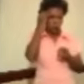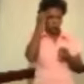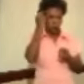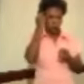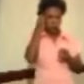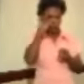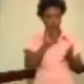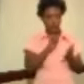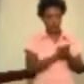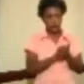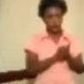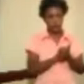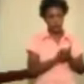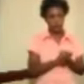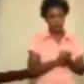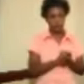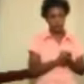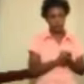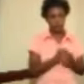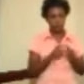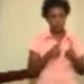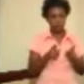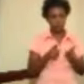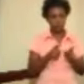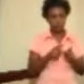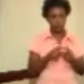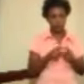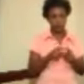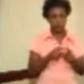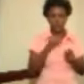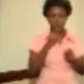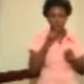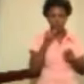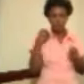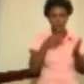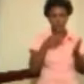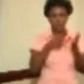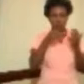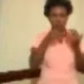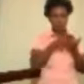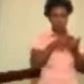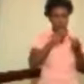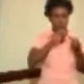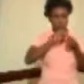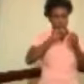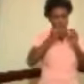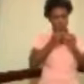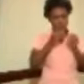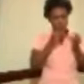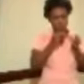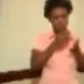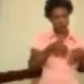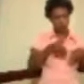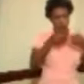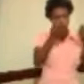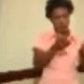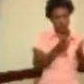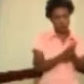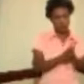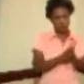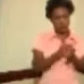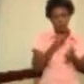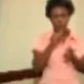de l'éducation. C'est évident. Mais par de budget de manière chiffrée, c'est difficile de dire, mais moi crois que des